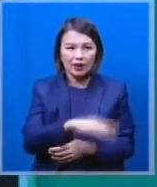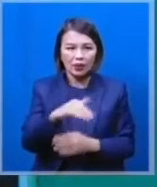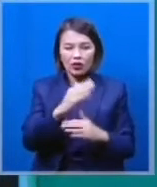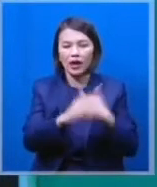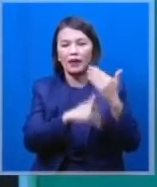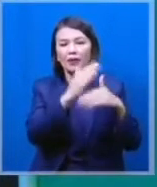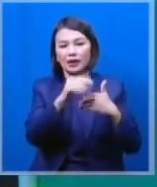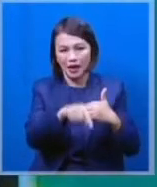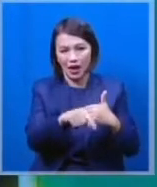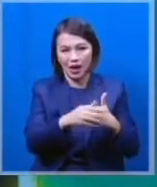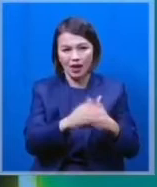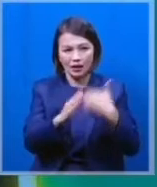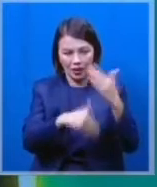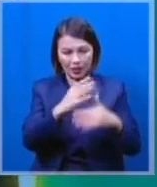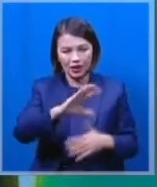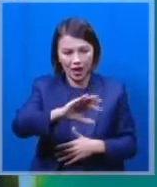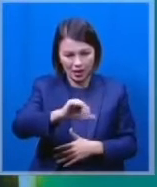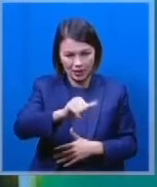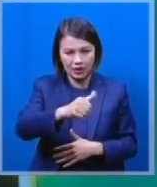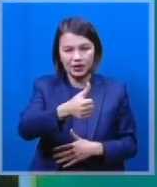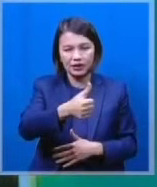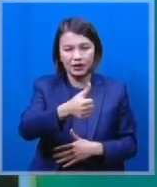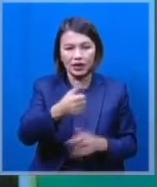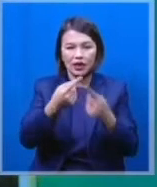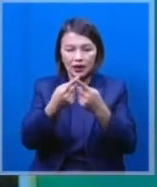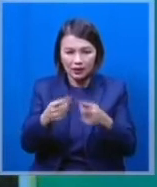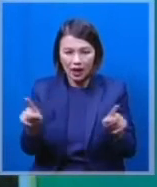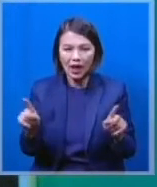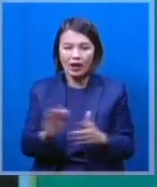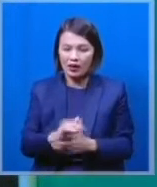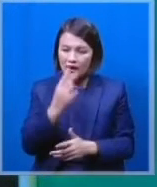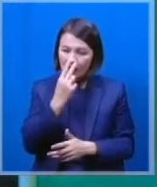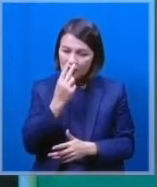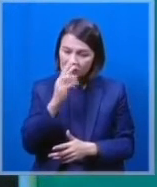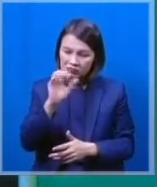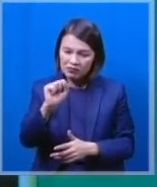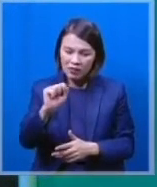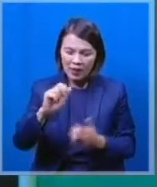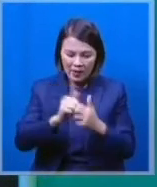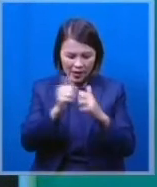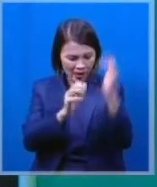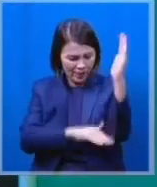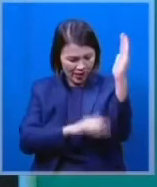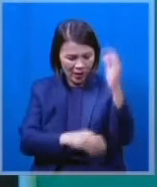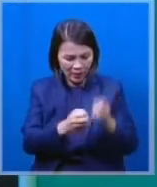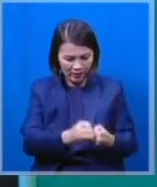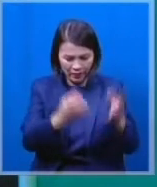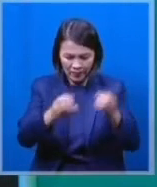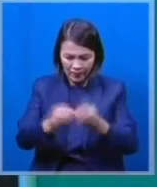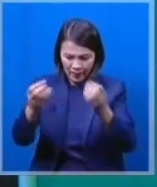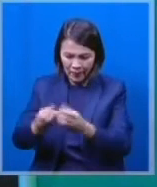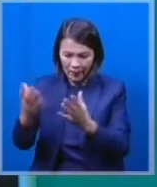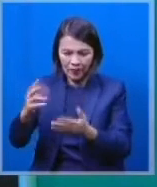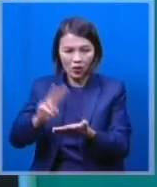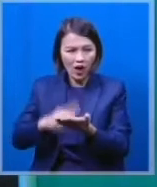นาพื้นที่ดีขึ้นเป็นลำดับนะคะแต่ว่าเท่าที่เรายังเห็นว่ามีความรุนแรงเกิดขึ้นอยู่เป็นระยะอันนี้